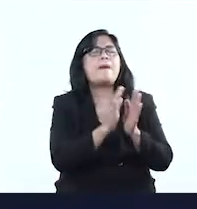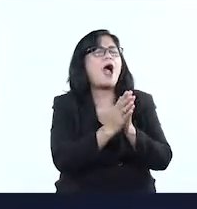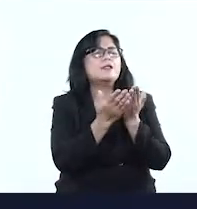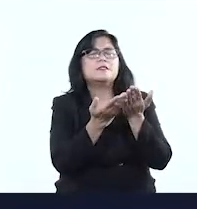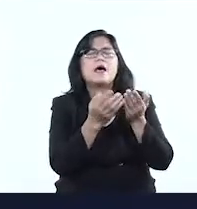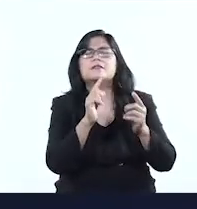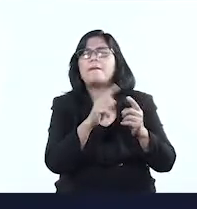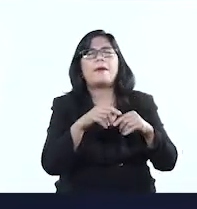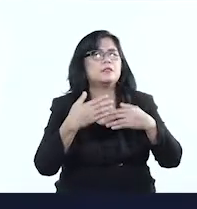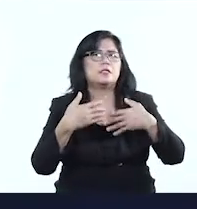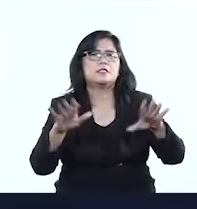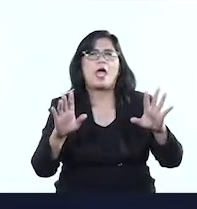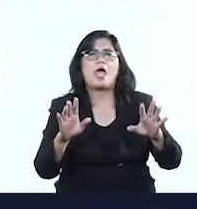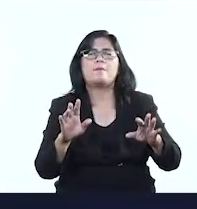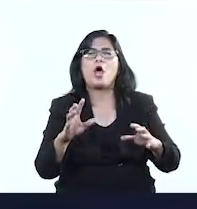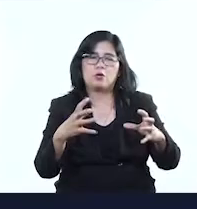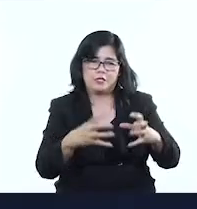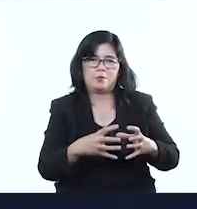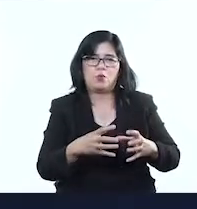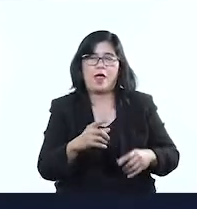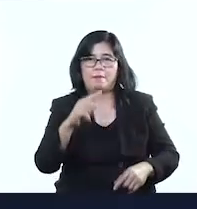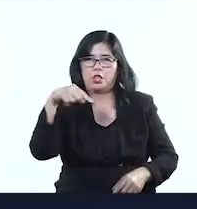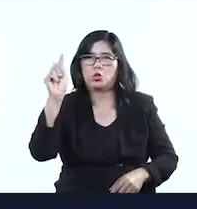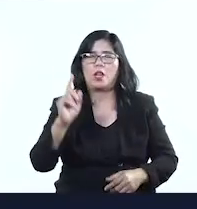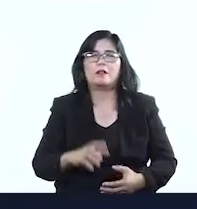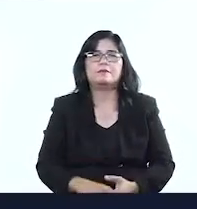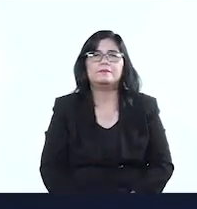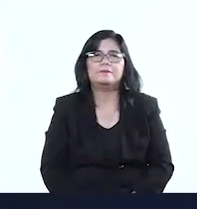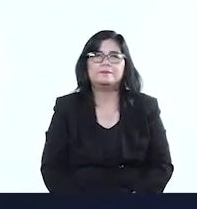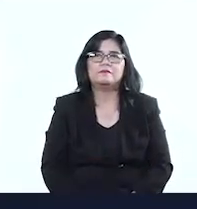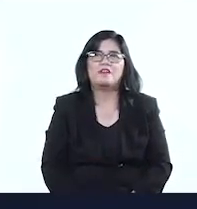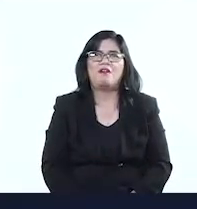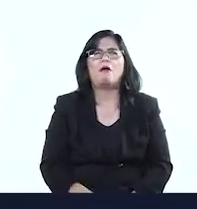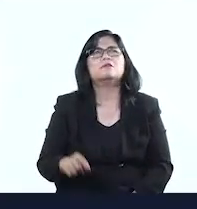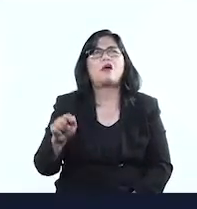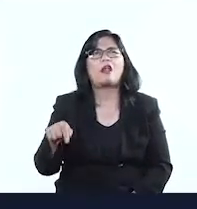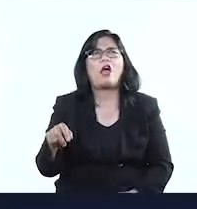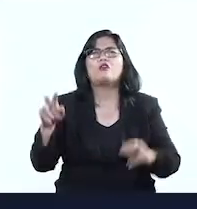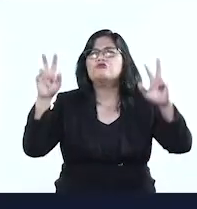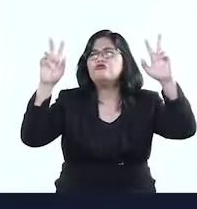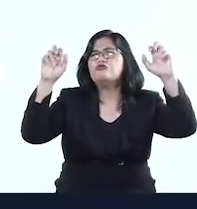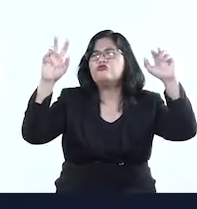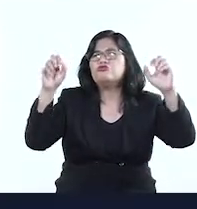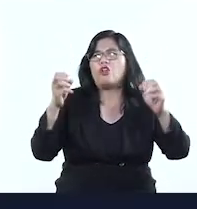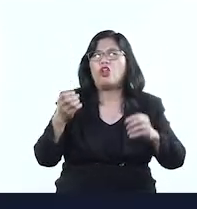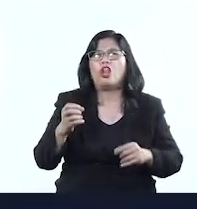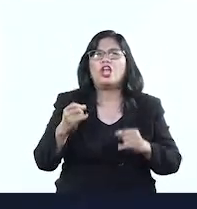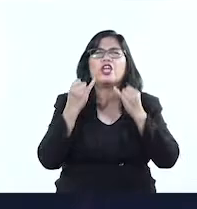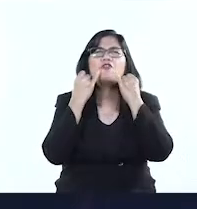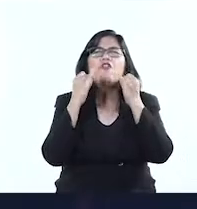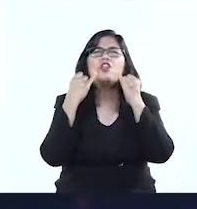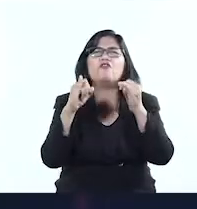jodoh karena hari-hari ini Hai judul-judul berita Hai judul-judul